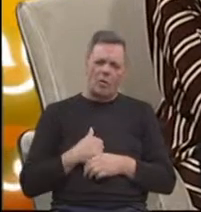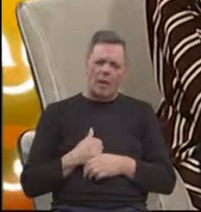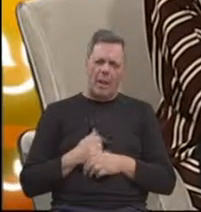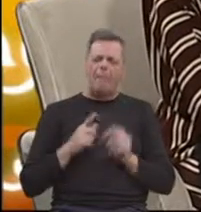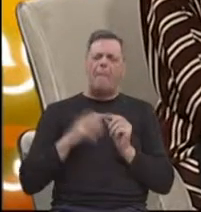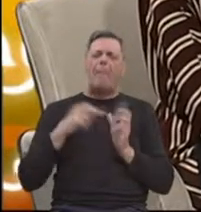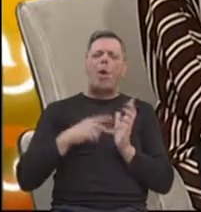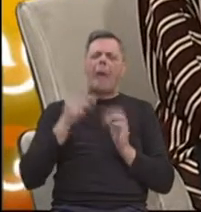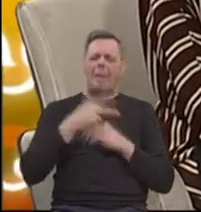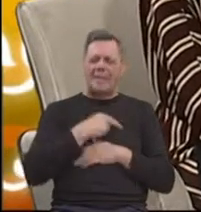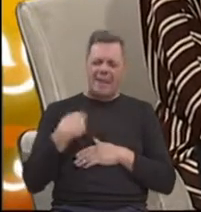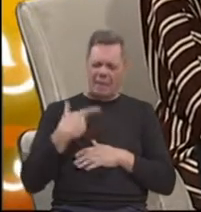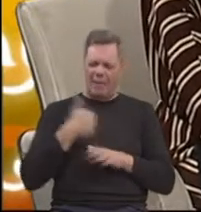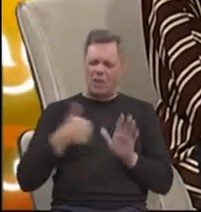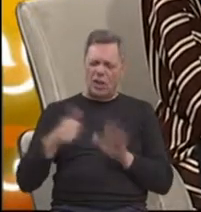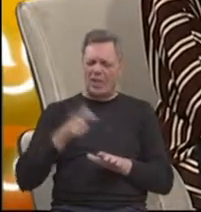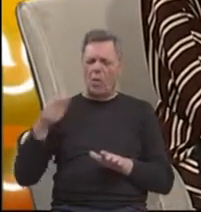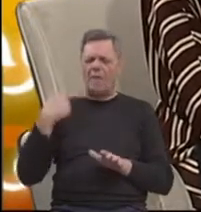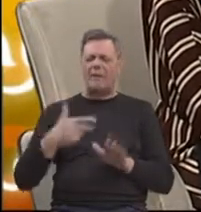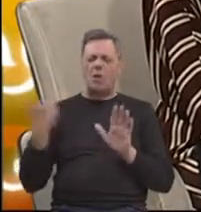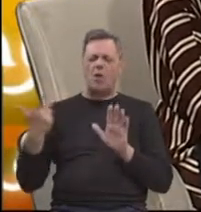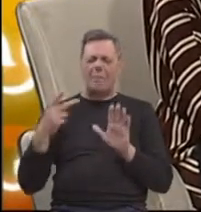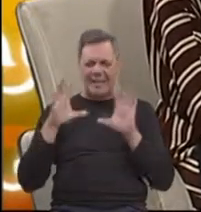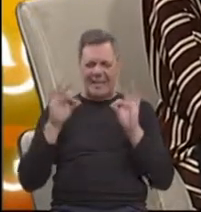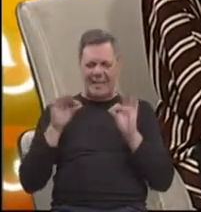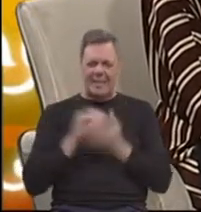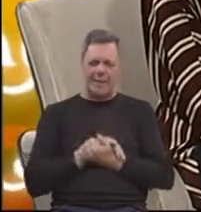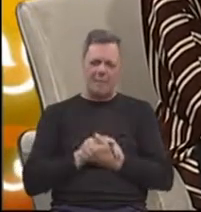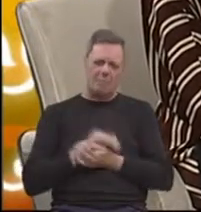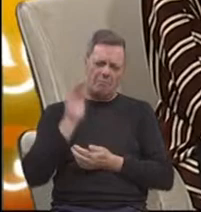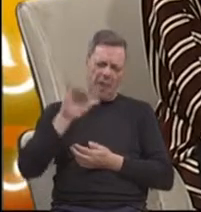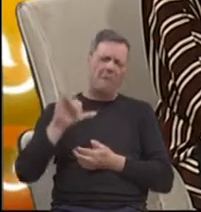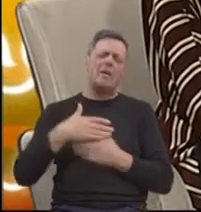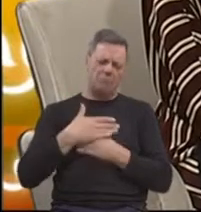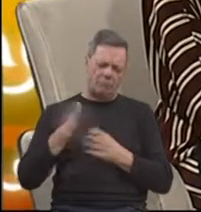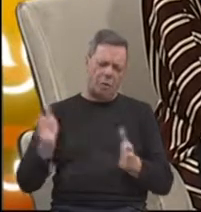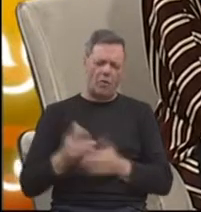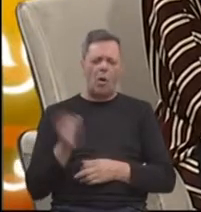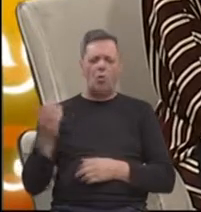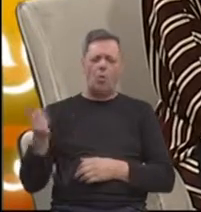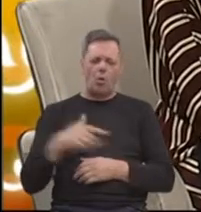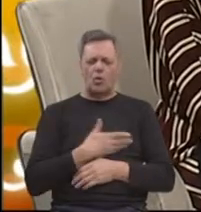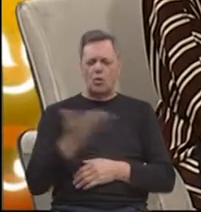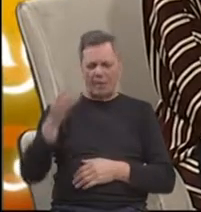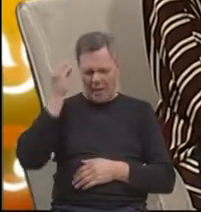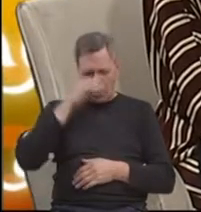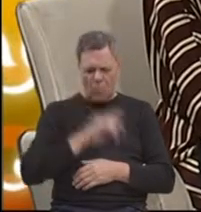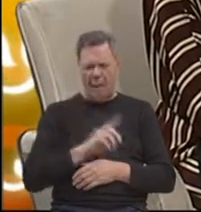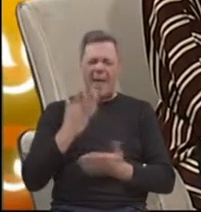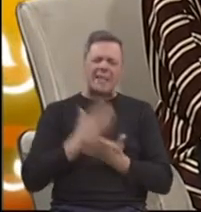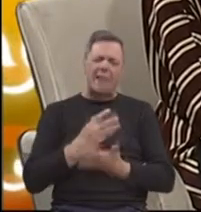hotelu Panorama u Zagrebu, 26. do 28.10. Prijave su još uvijek otvorene. Dobrodošle su nam sve struke, ne